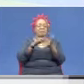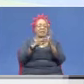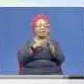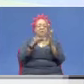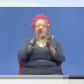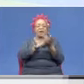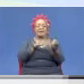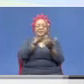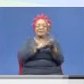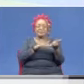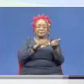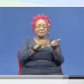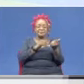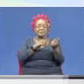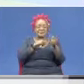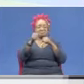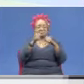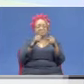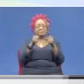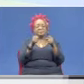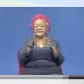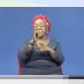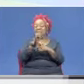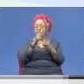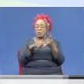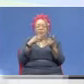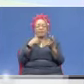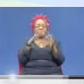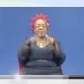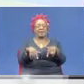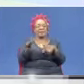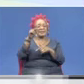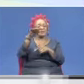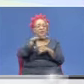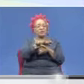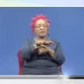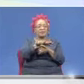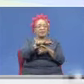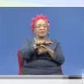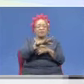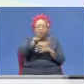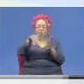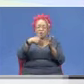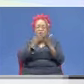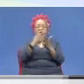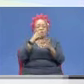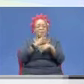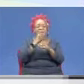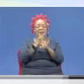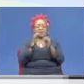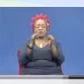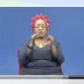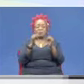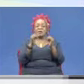Sawa. Shukrani sana Makori. Mtazamaji ni hayo tu kutoka hapa NTV jioni. Kwa wote waliofanikisha taarifa hizi, shukrani